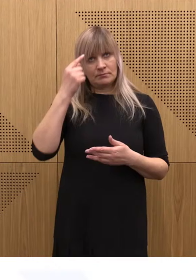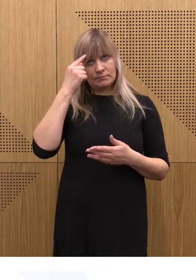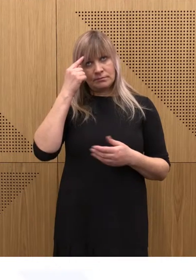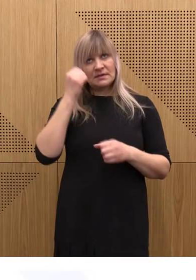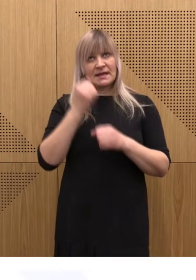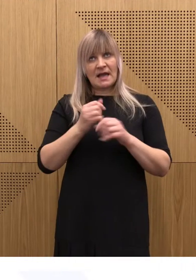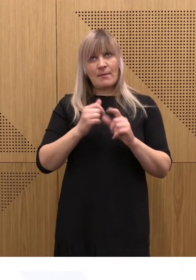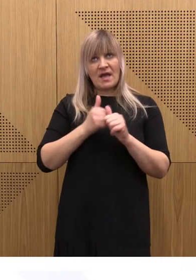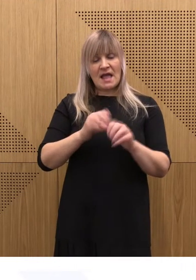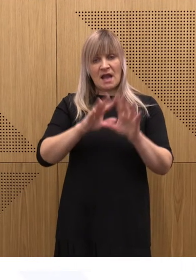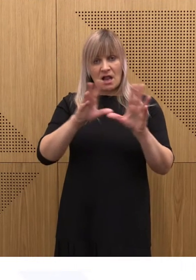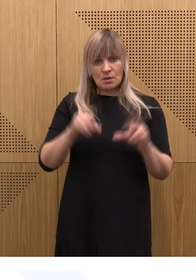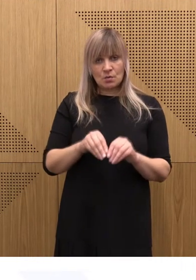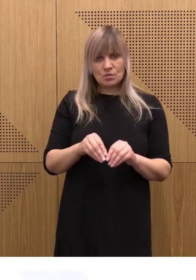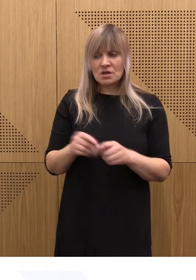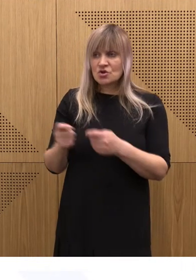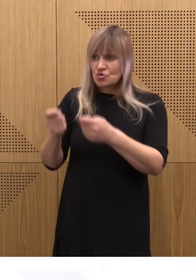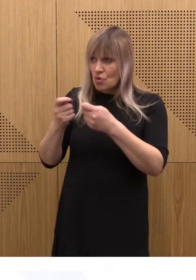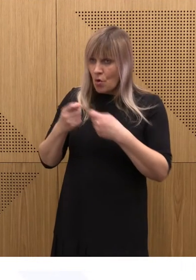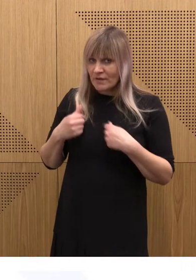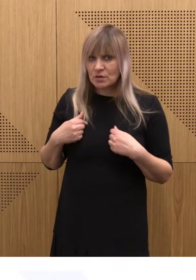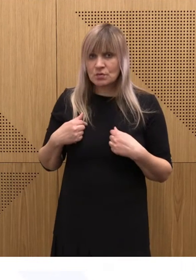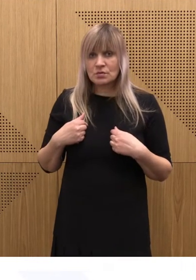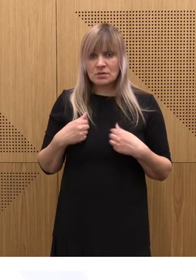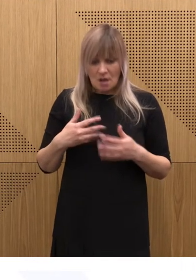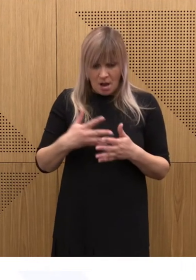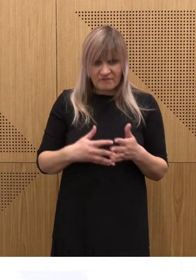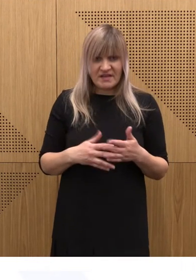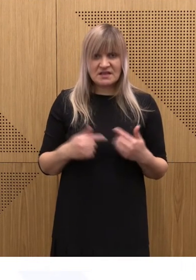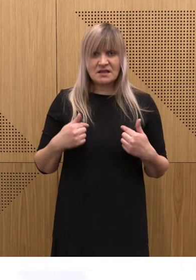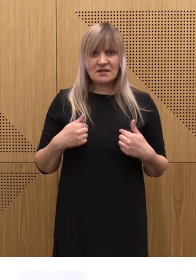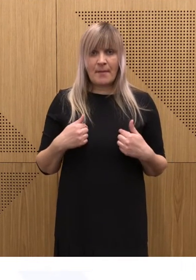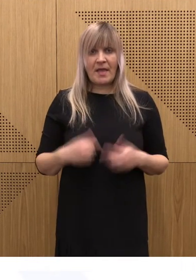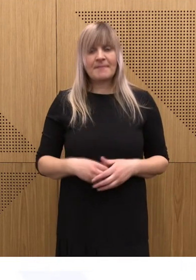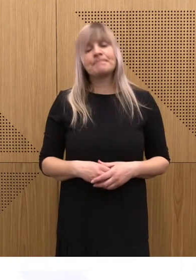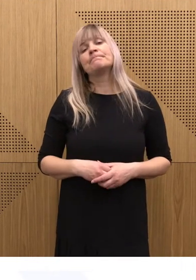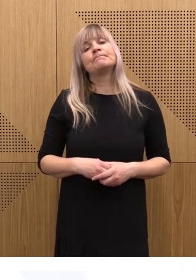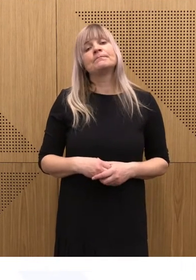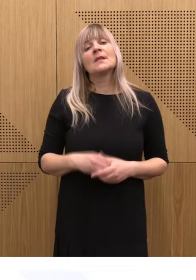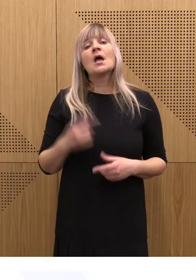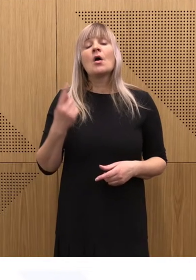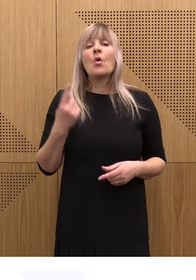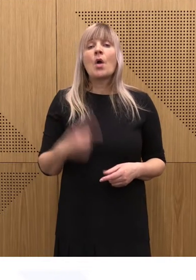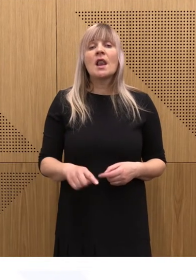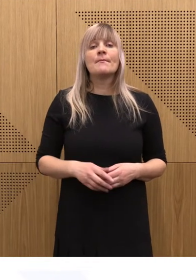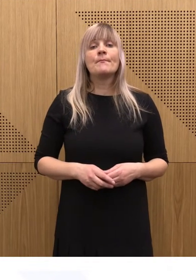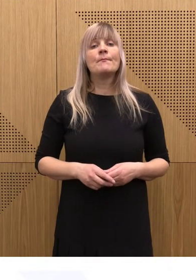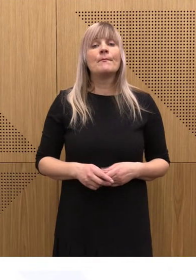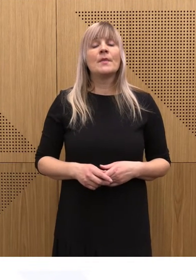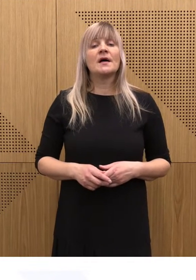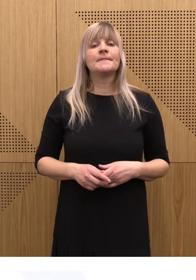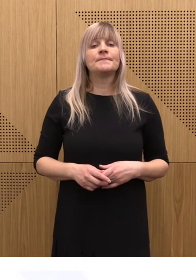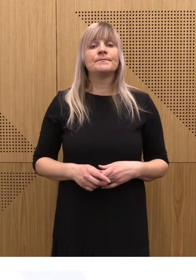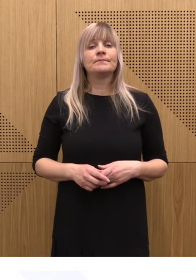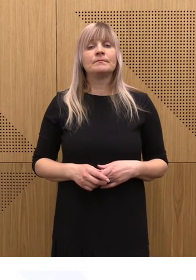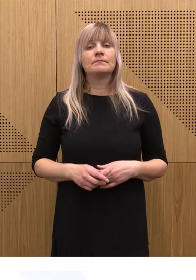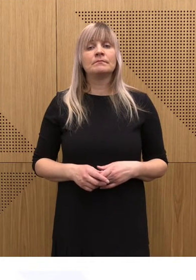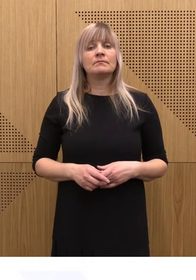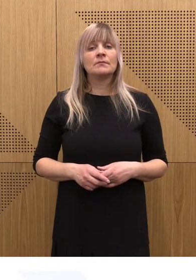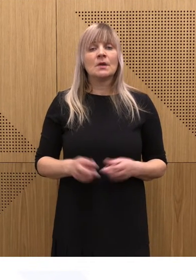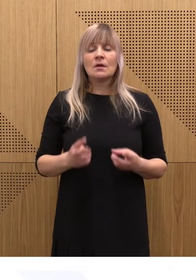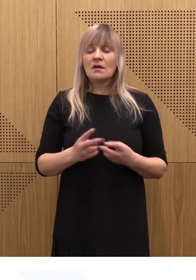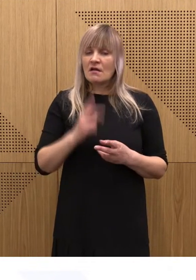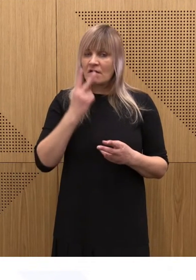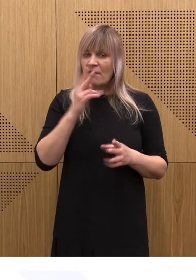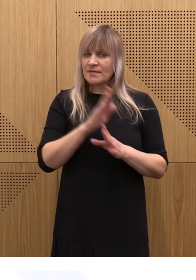neid soovitusi me siis üritame ju arvestada. Oleme jõudnud siis vaatamata